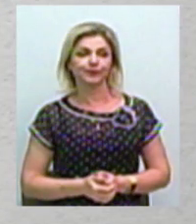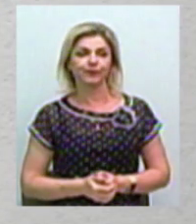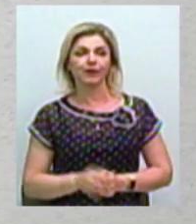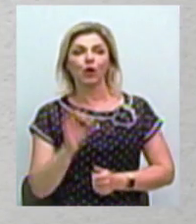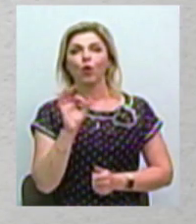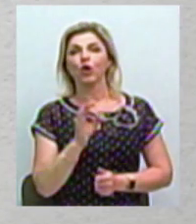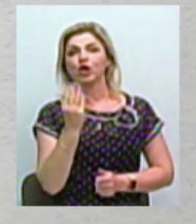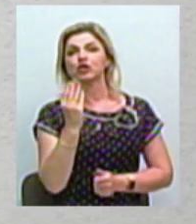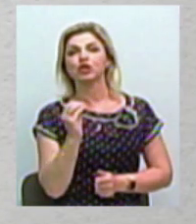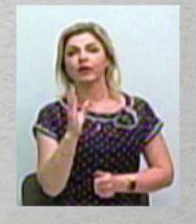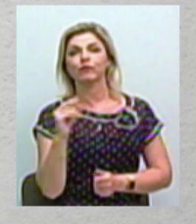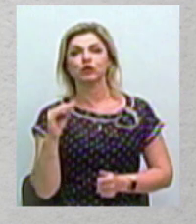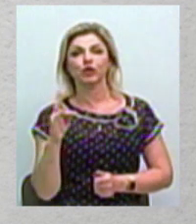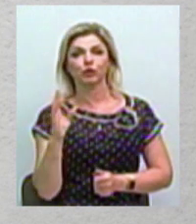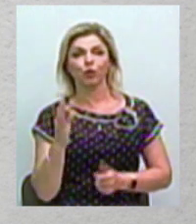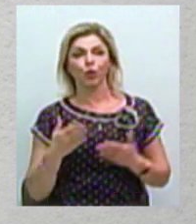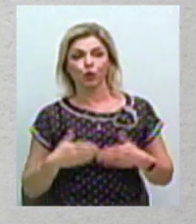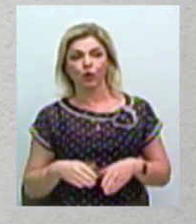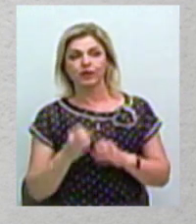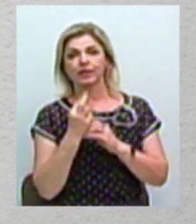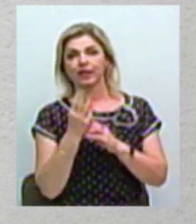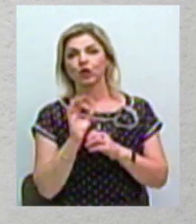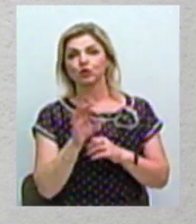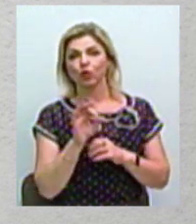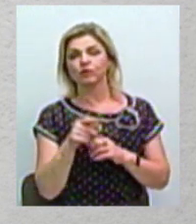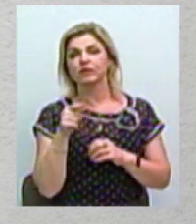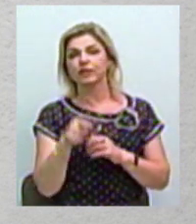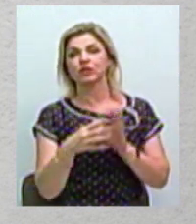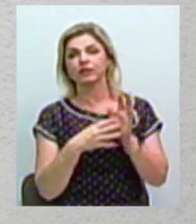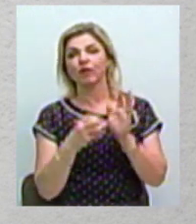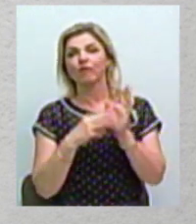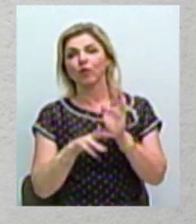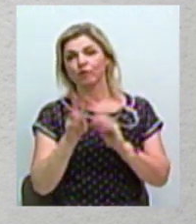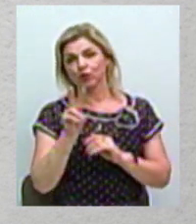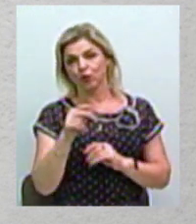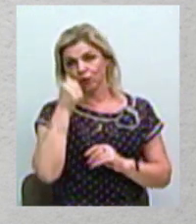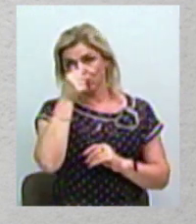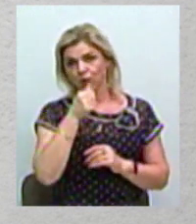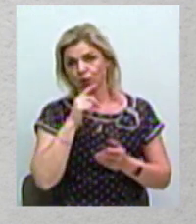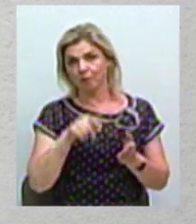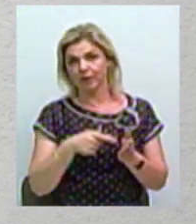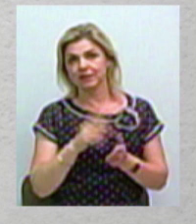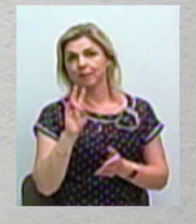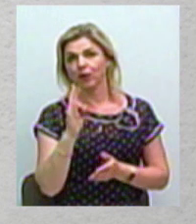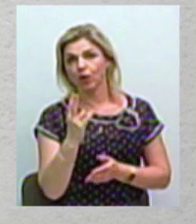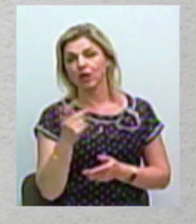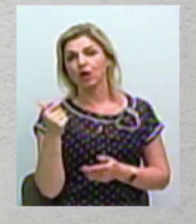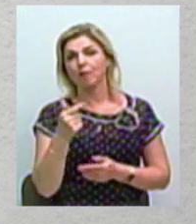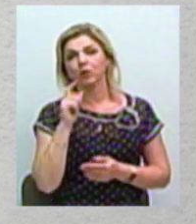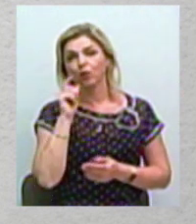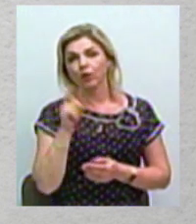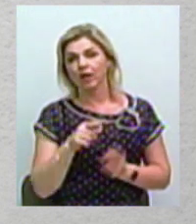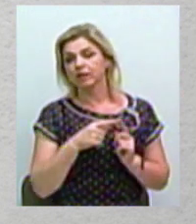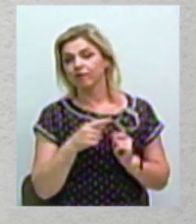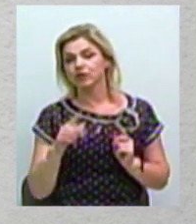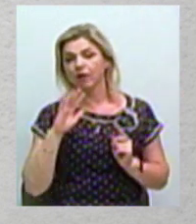Олександр Шевченко народився 13 жовтня 1982 року в місті Миколаєві. Громадянин України.